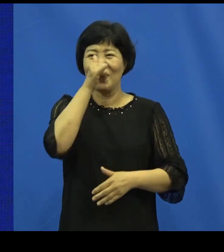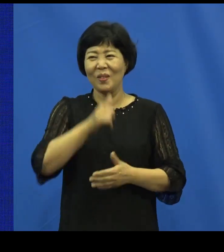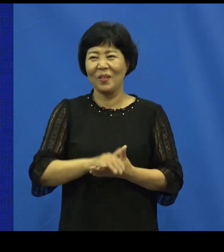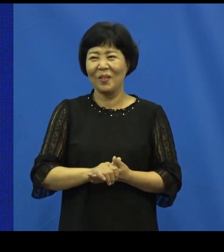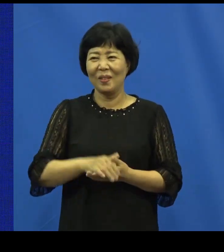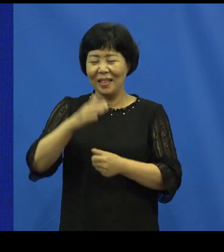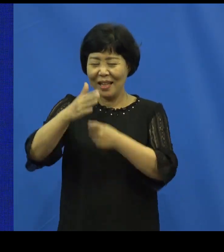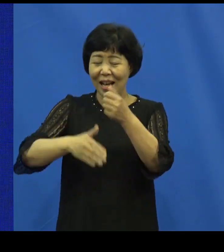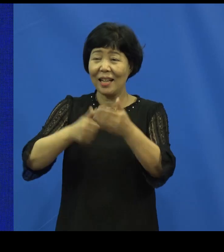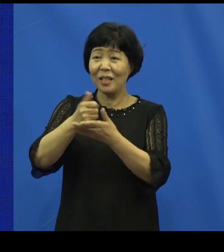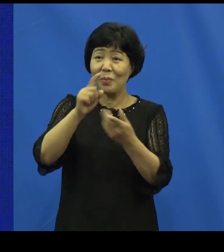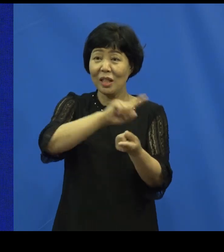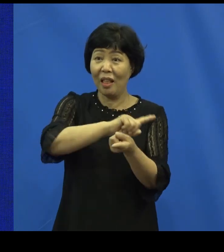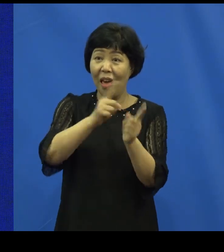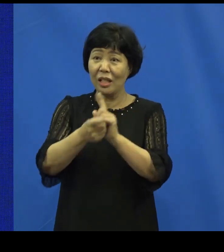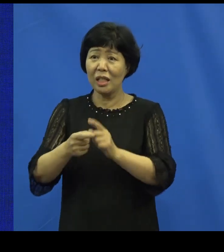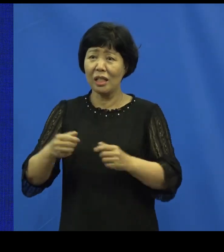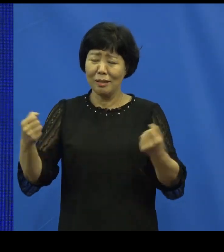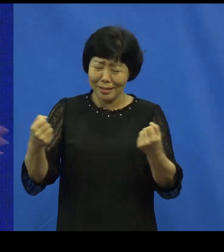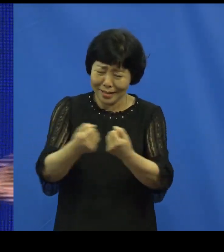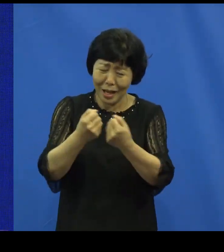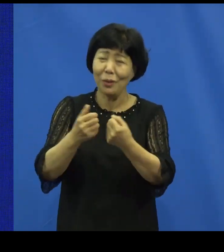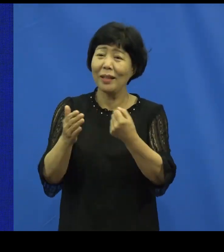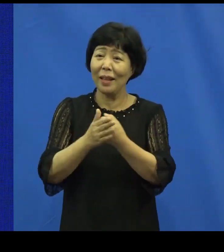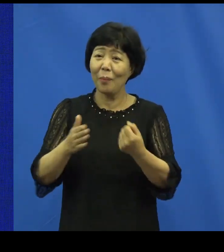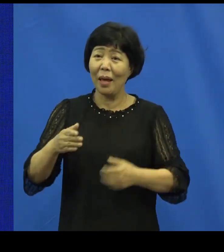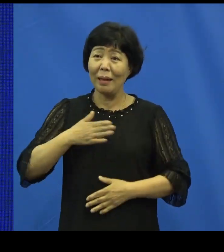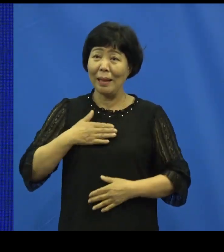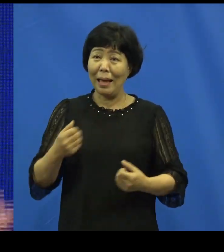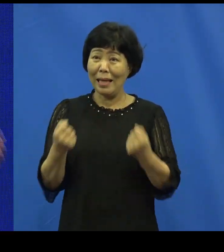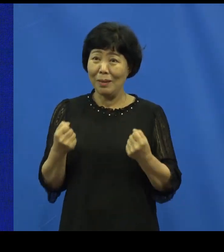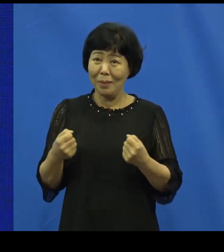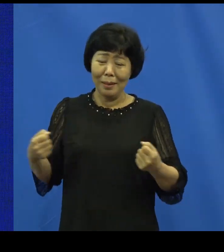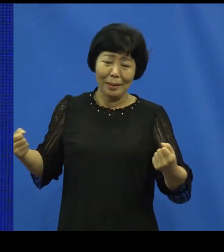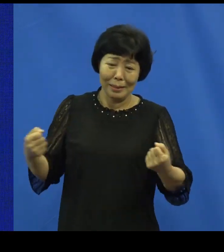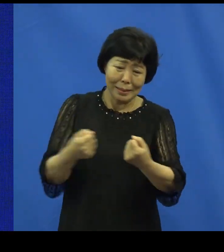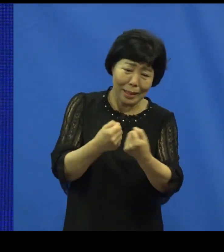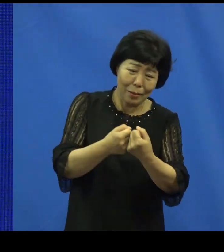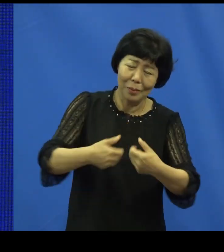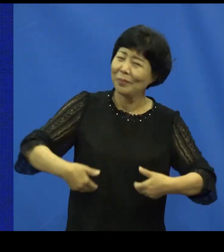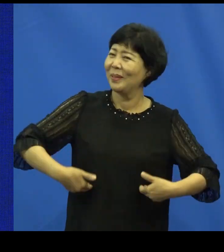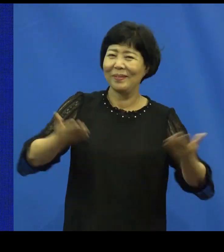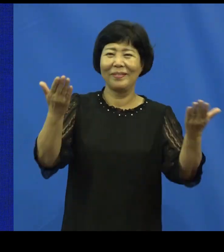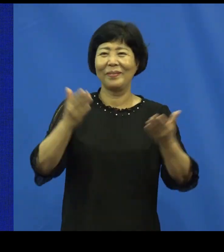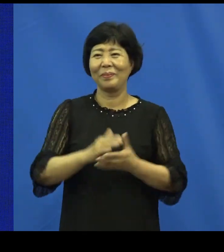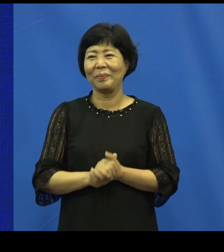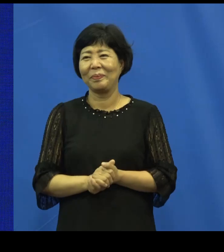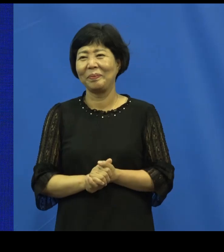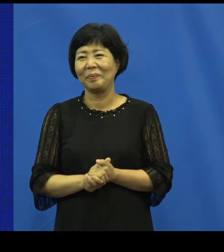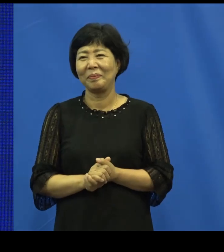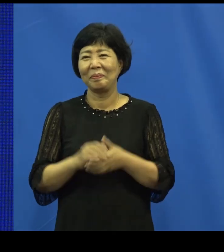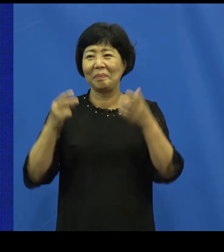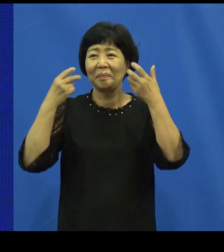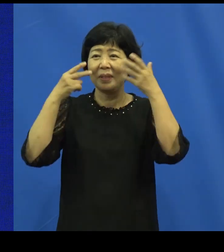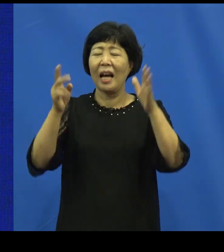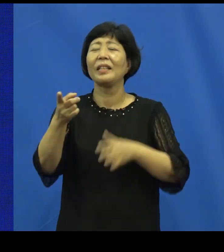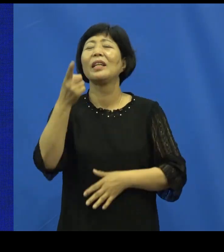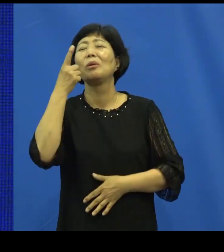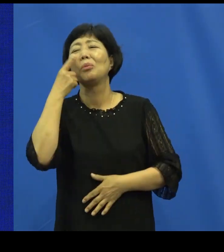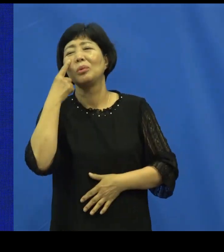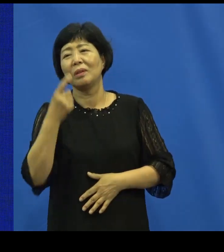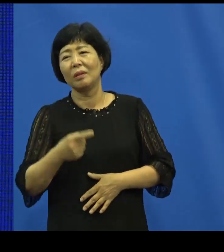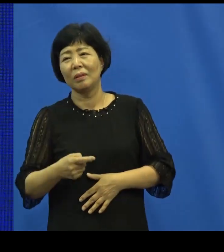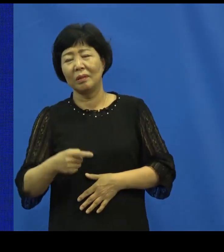하나님이 대신 싸워주십니다. 대적이 아무리 많아도 두려워하지 마세요. 내가 직접 싸우려고 하지 마세요. 다니엘을 보십시오. 그냥